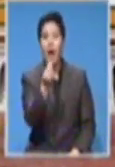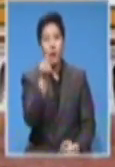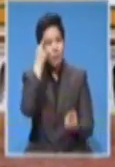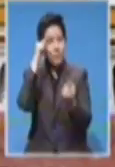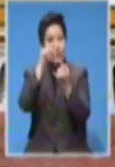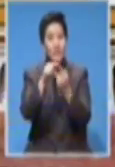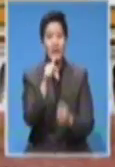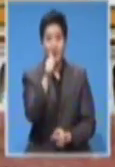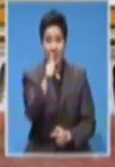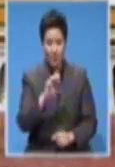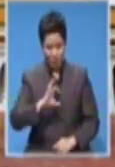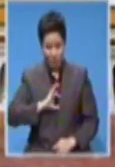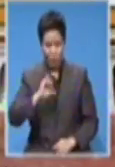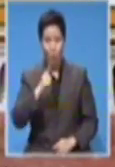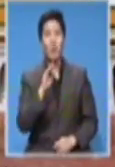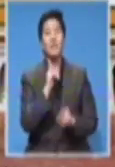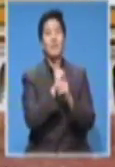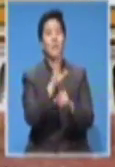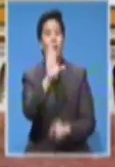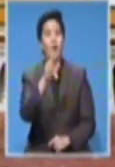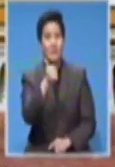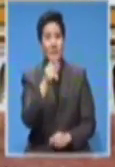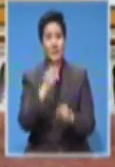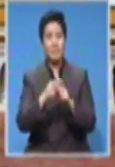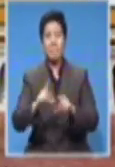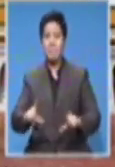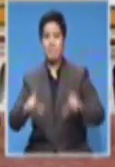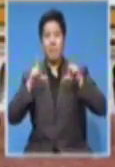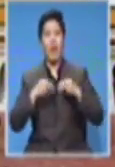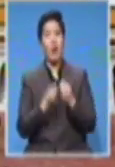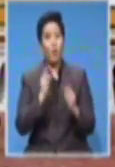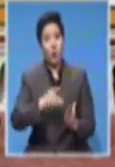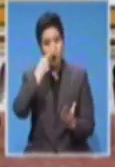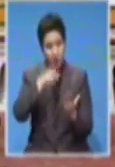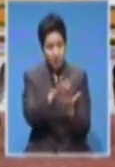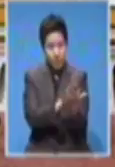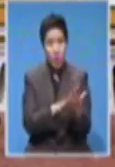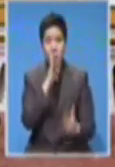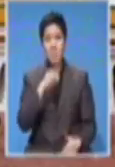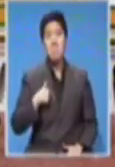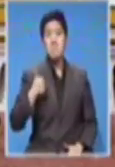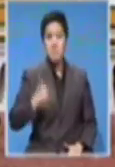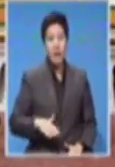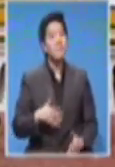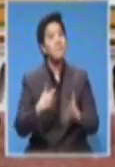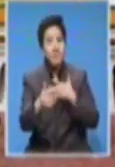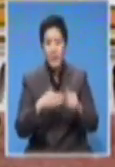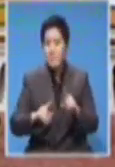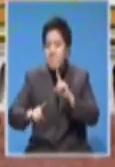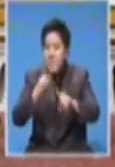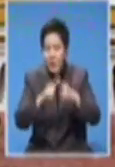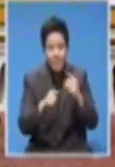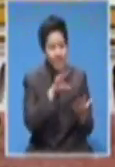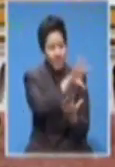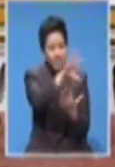นะครับตามจุดหมายที่ตั้งไว้เพื่อจะนำชื่อเสียงชัยชนะมาสู่ประเทศไทยถ้าไม่ได้เอาเพื่อนกลับมานะครับนั่นสำคัญที่สุดให้พ่อแม่ภูมิ